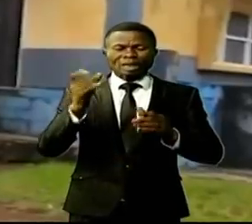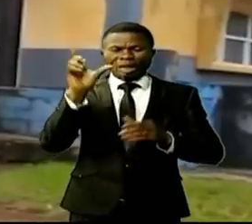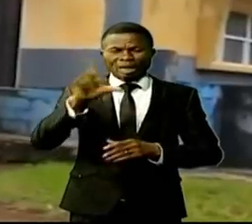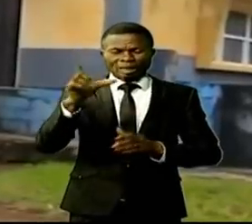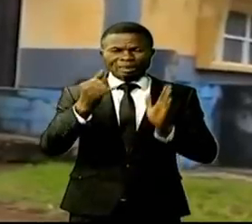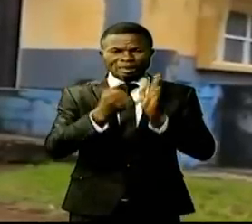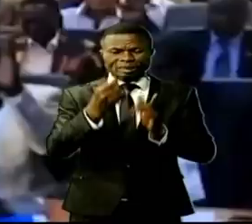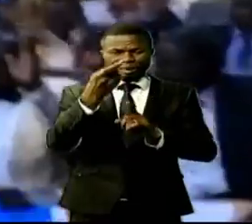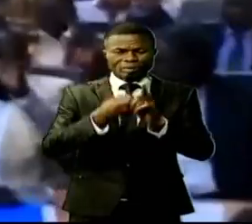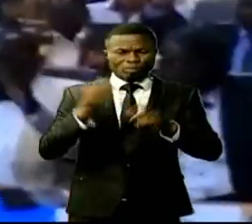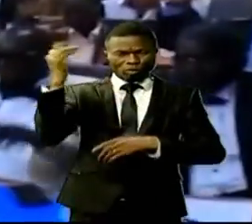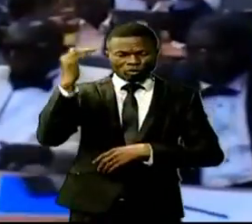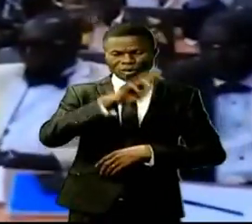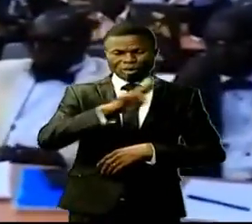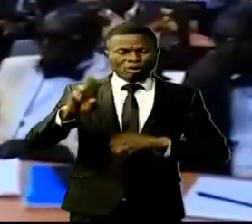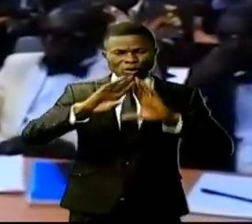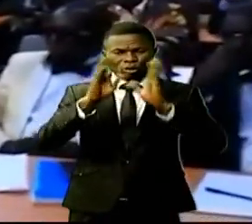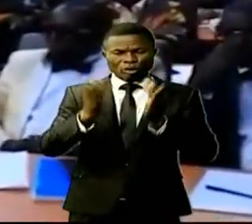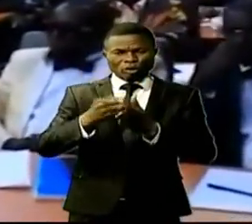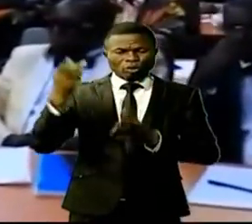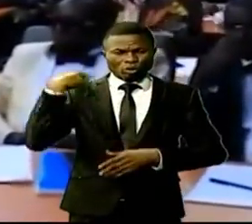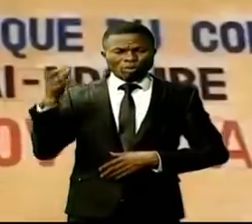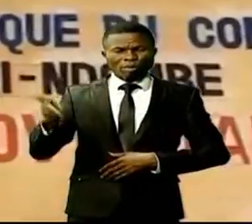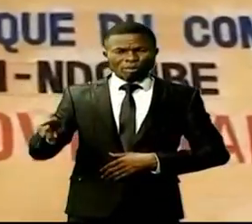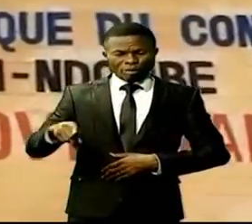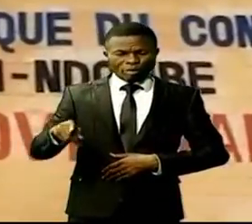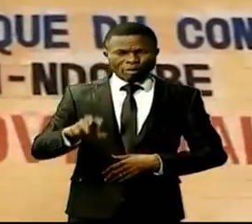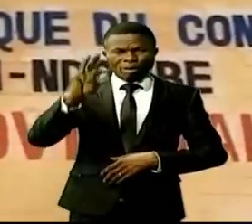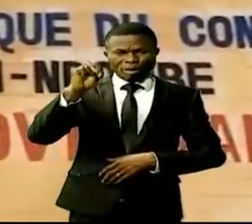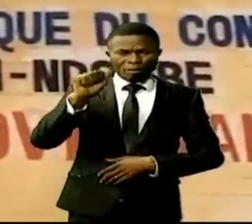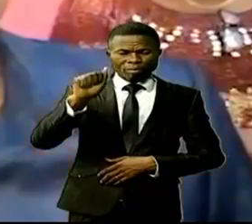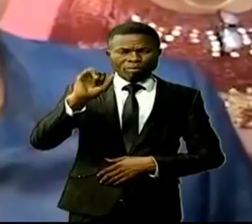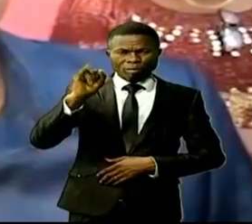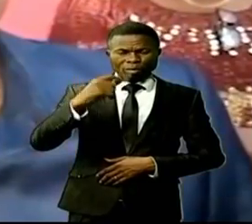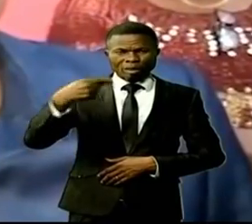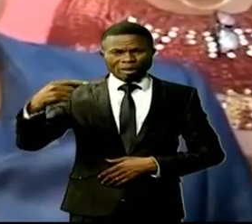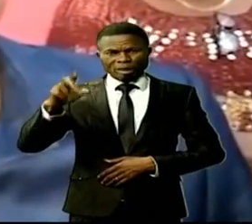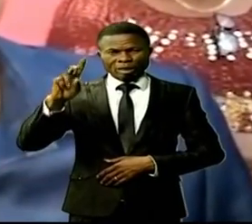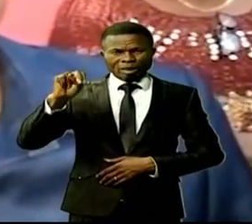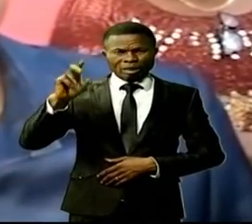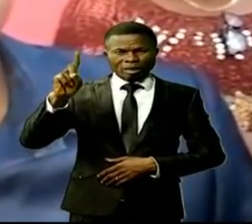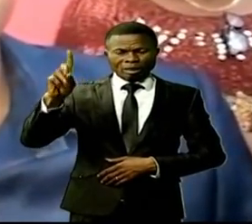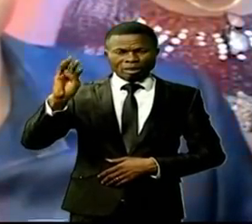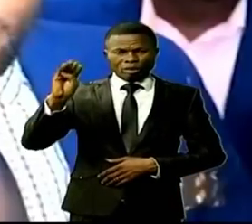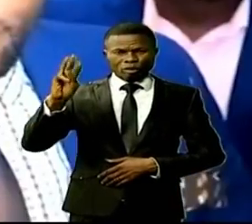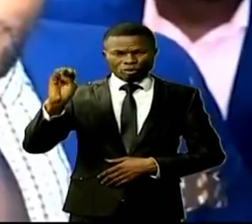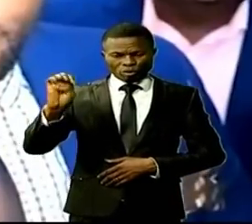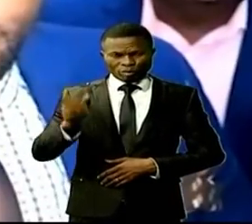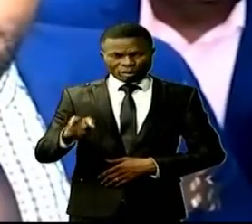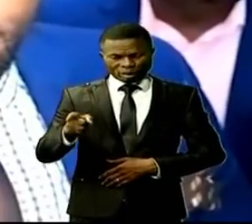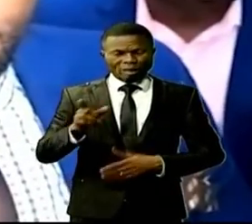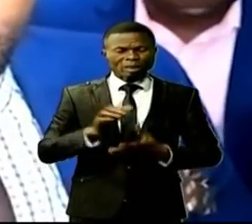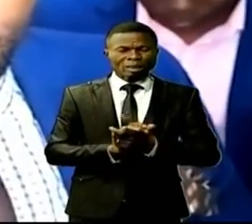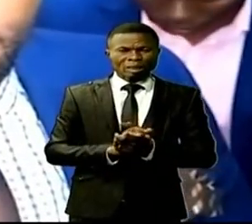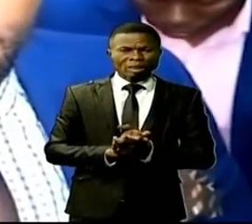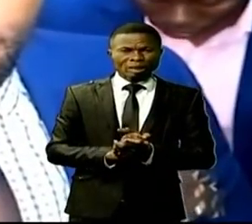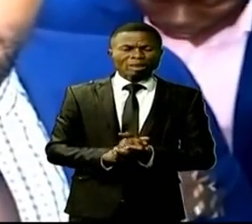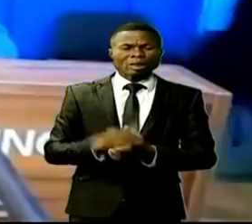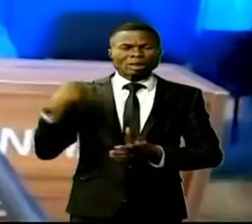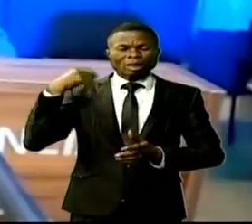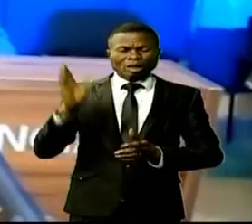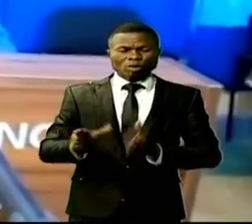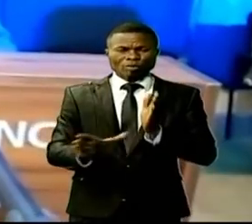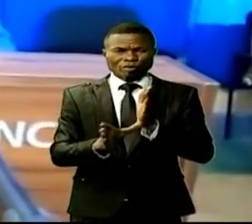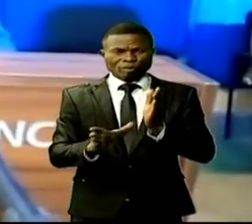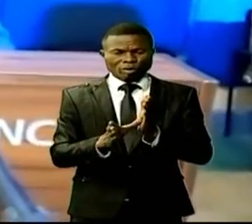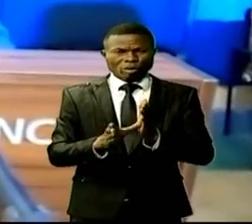2021 par l'inamilité des élites de la province de Maïndombé. Cette recevabilité est intervenue 24 heures après que le gouverneur intermédiaire